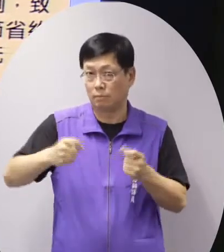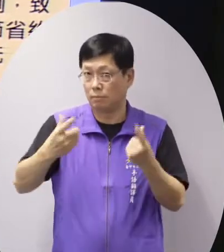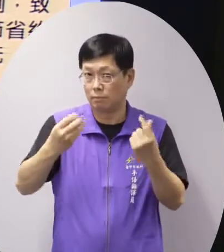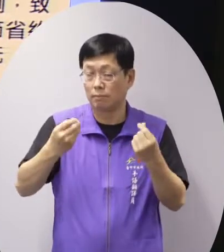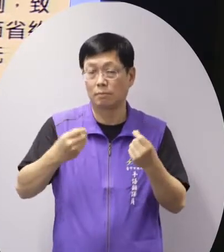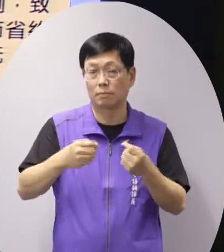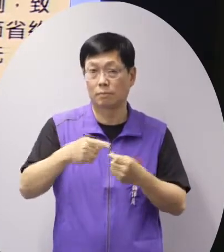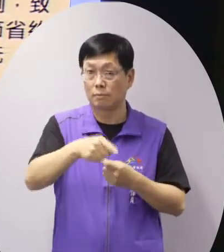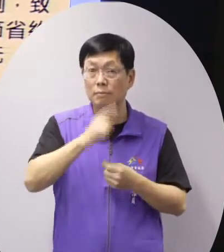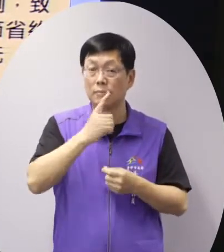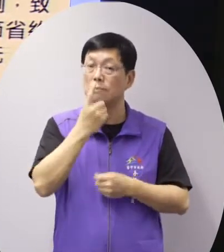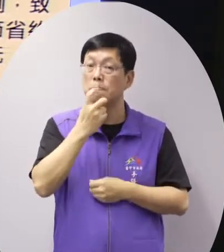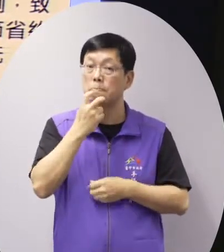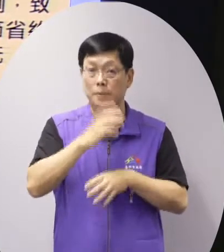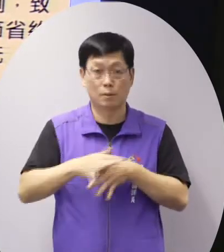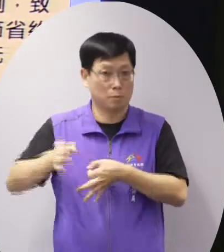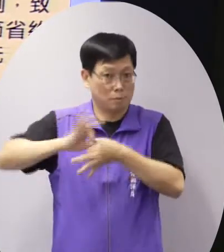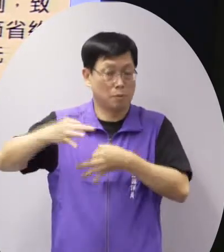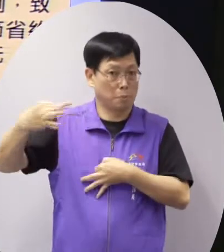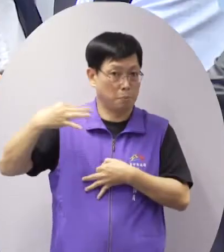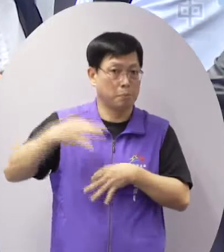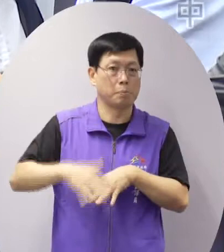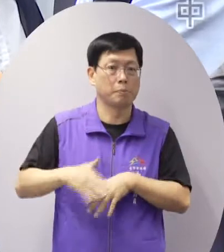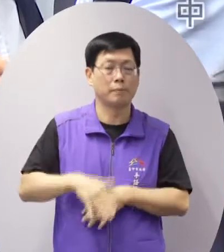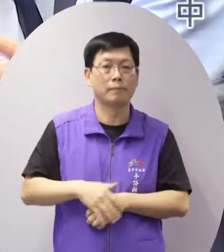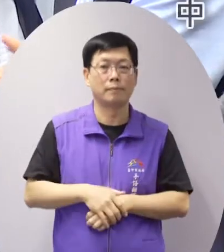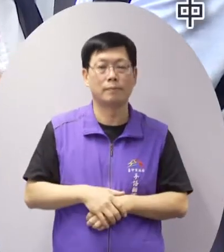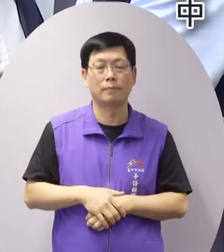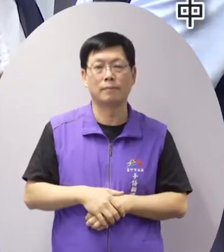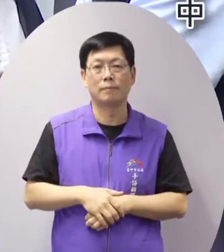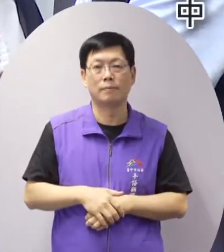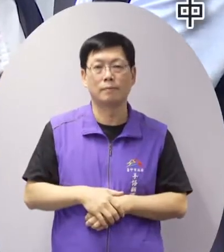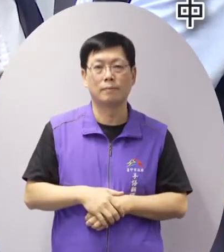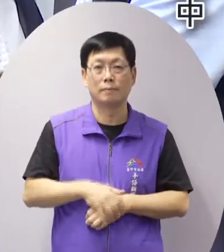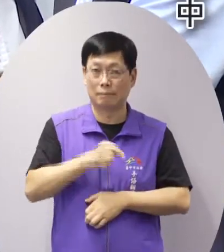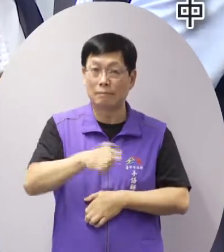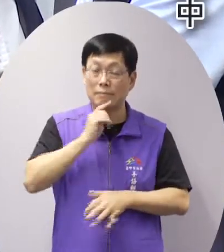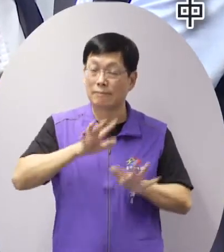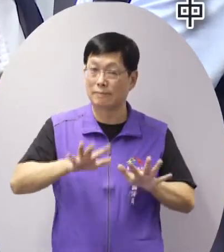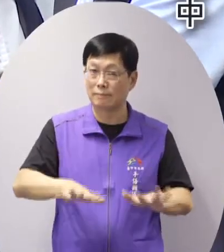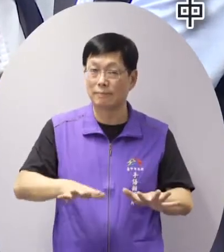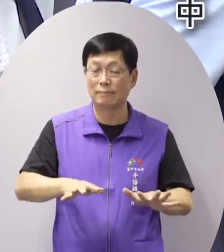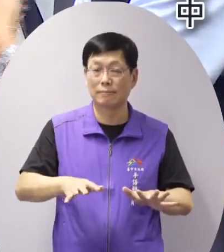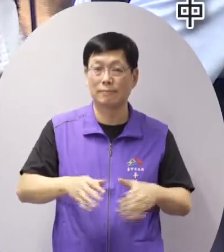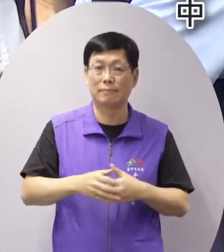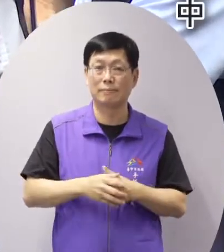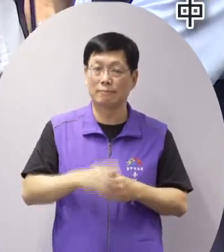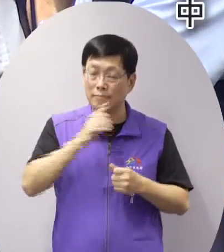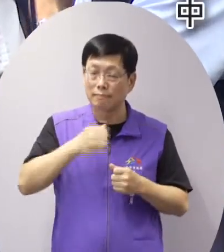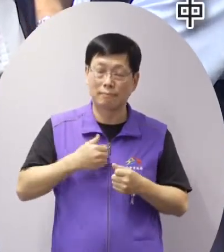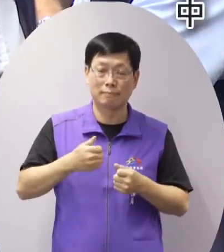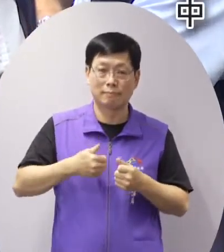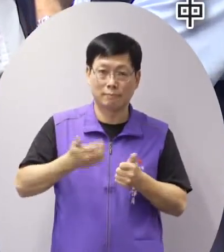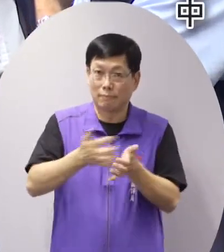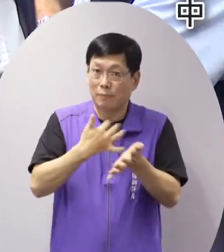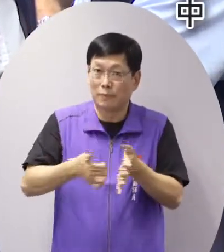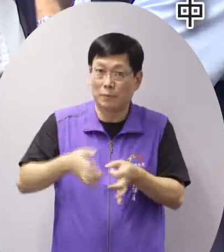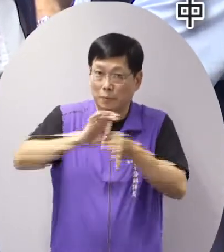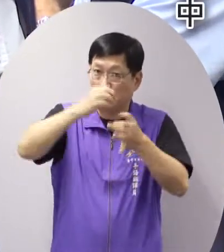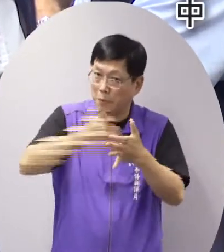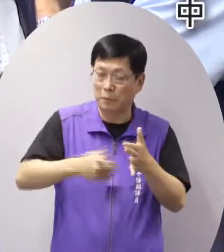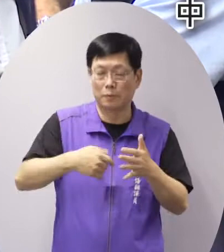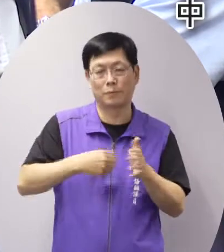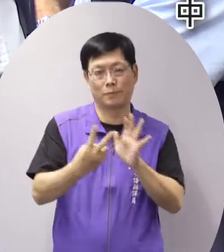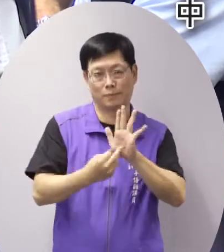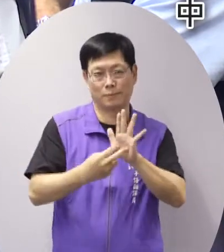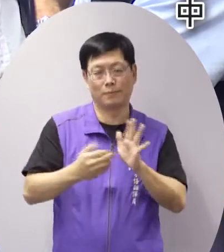为这2600多万中央会增加补助，好，那这个就是这一次我们追加减预算我一个简要的说明，做以